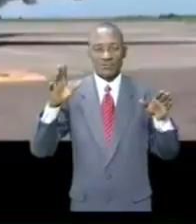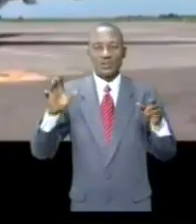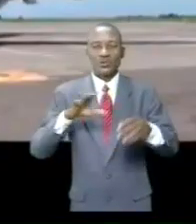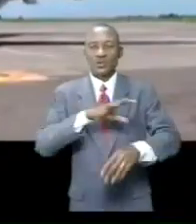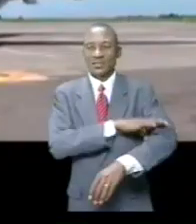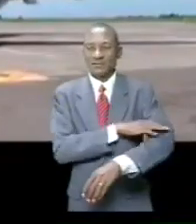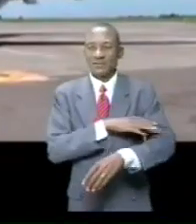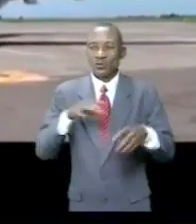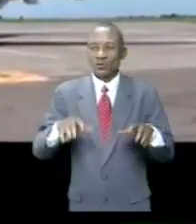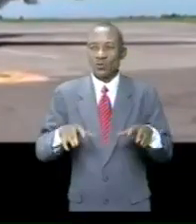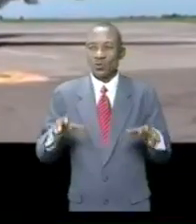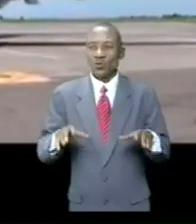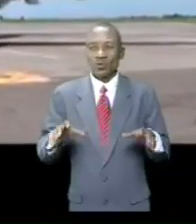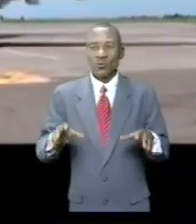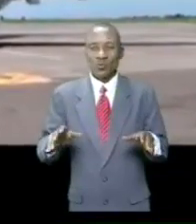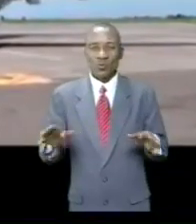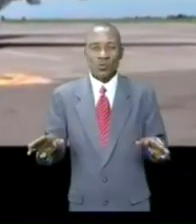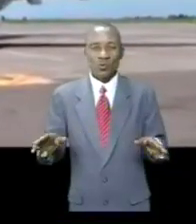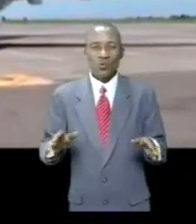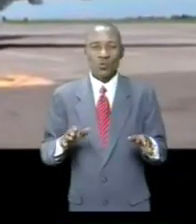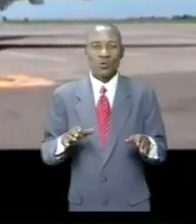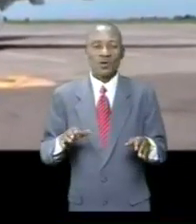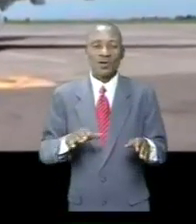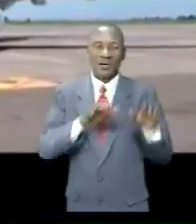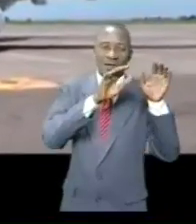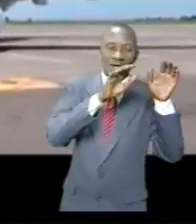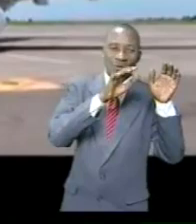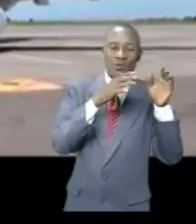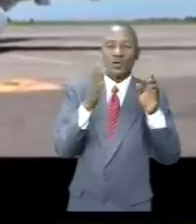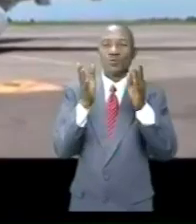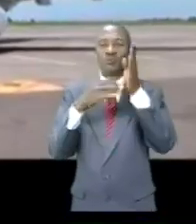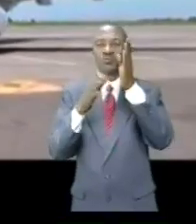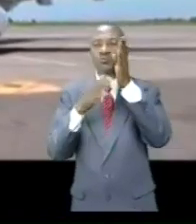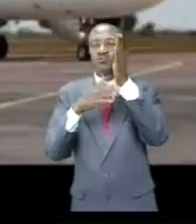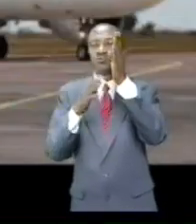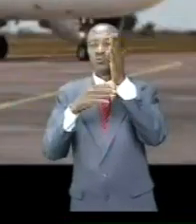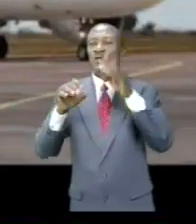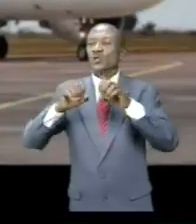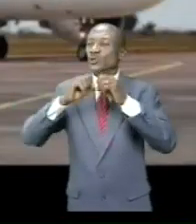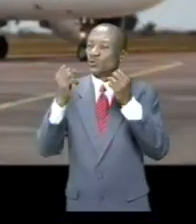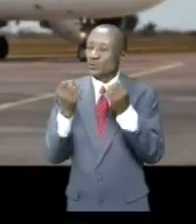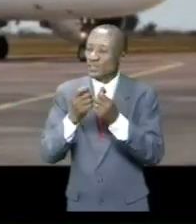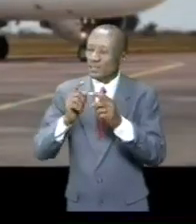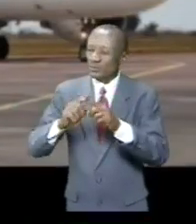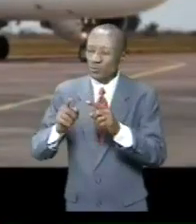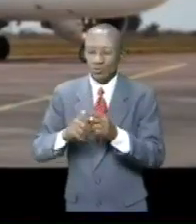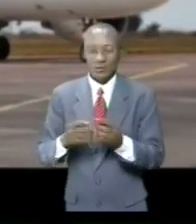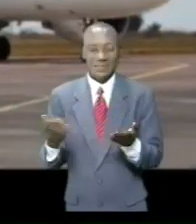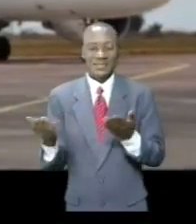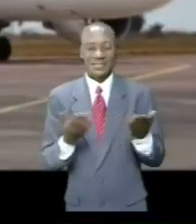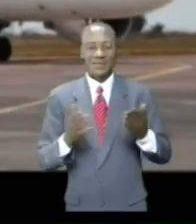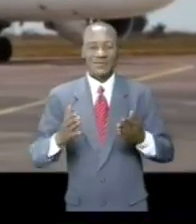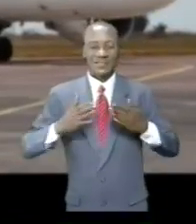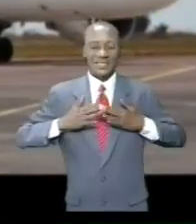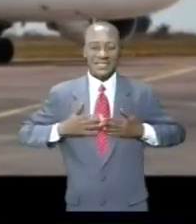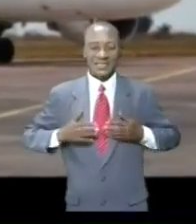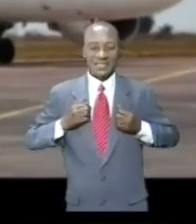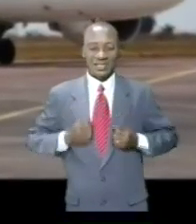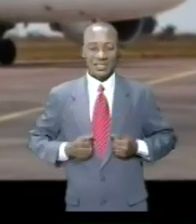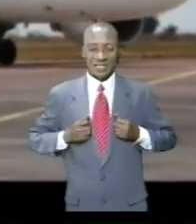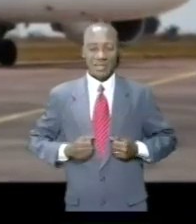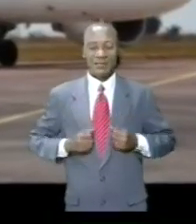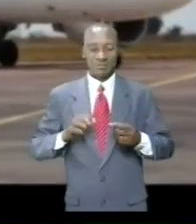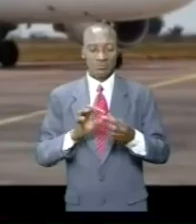Congo Airways, SEMA, Conseil médical de l'aviation, service d'hygiène rattaché au ministère de la Santé, autant